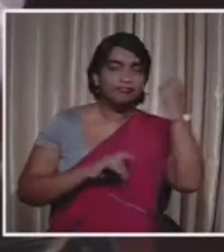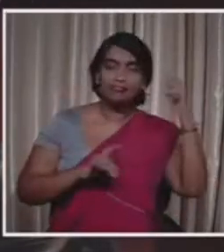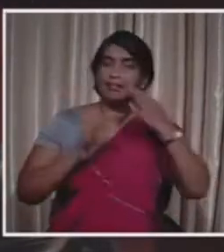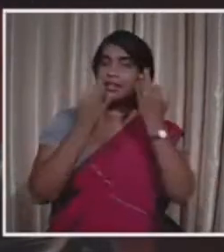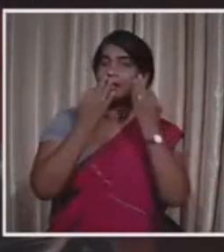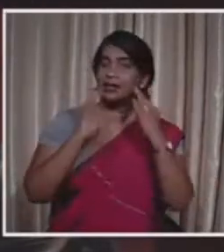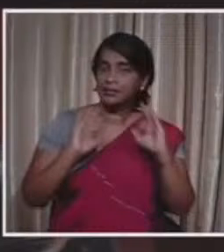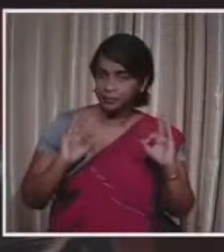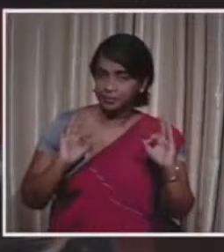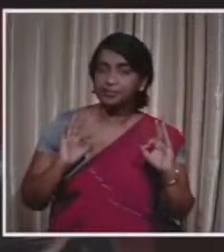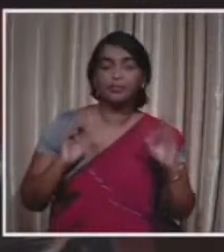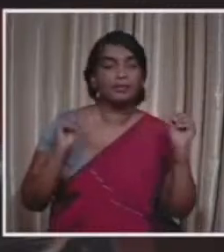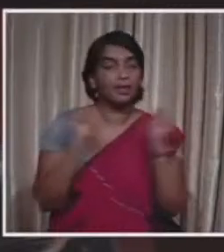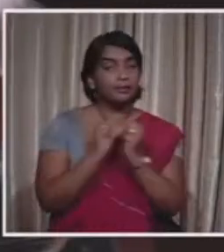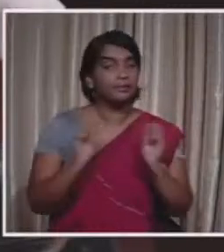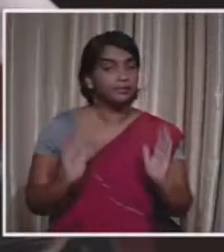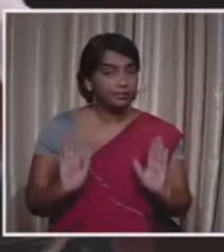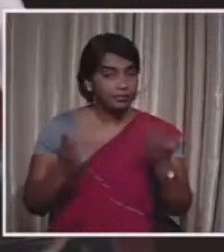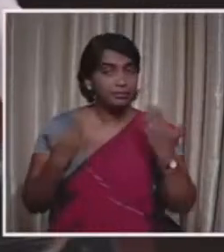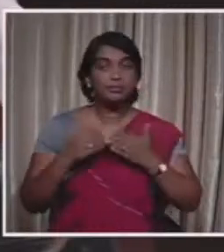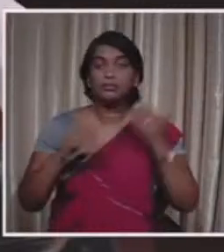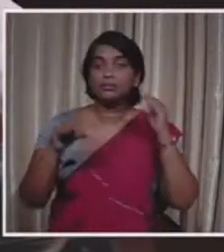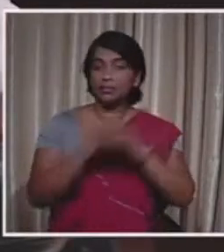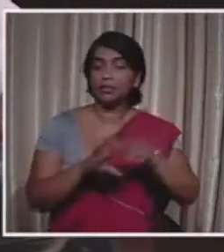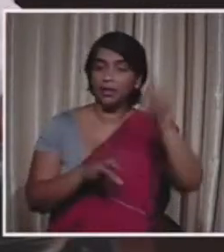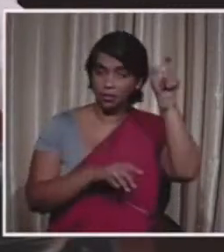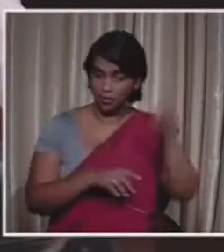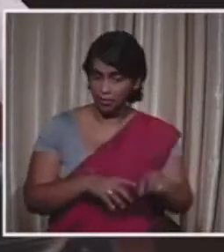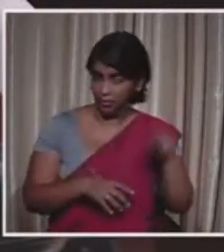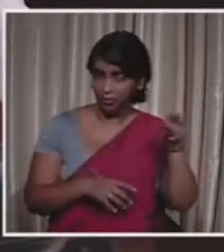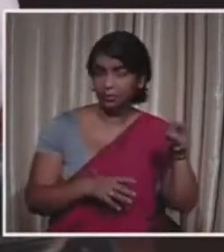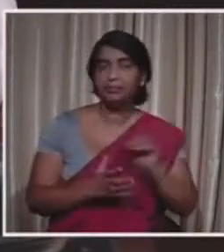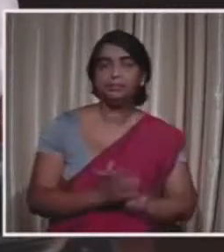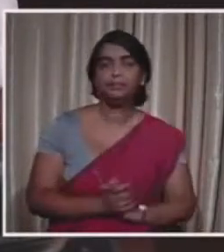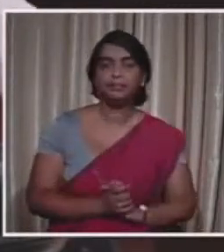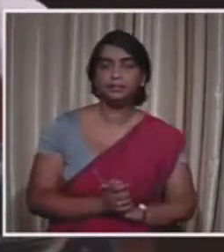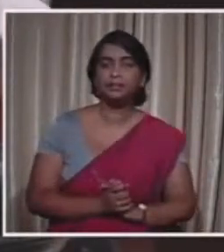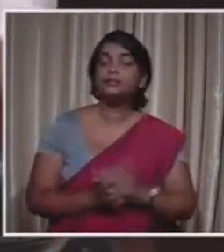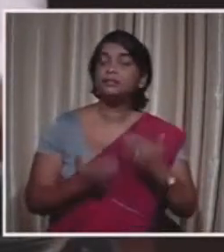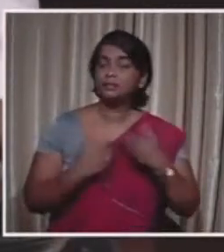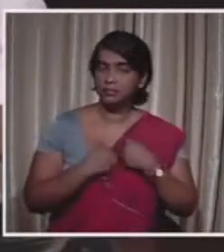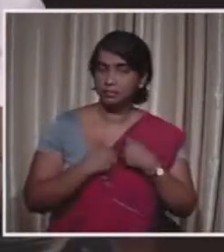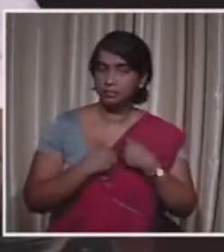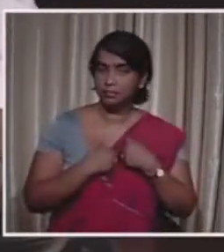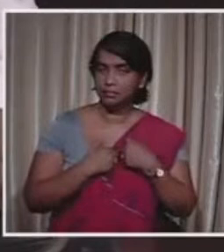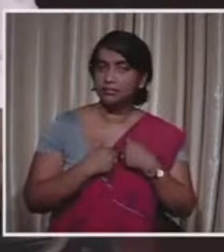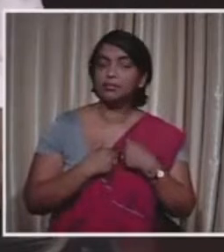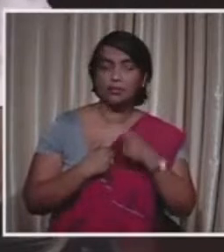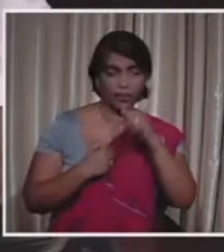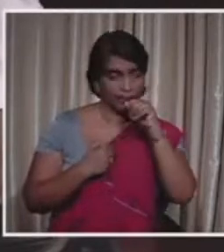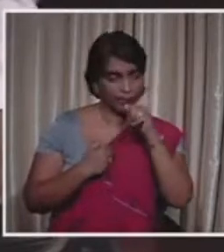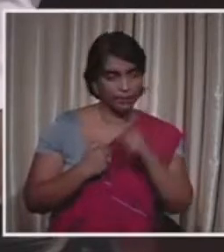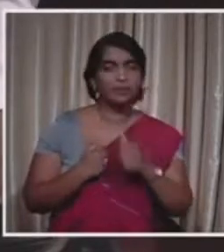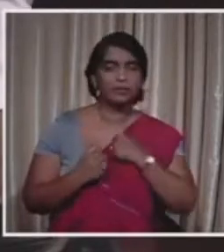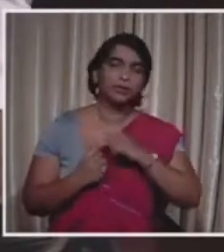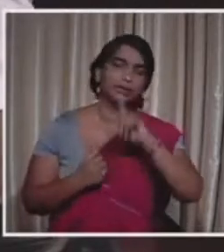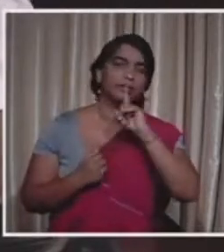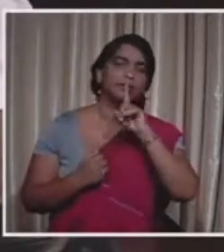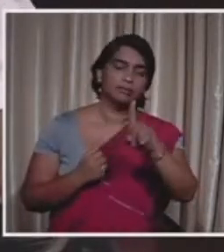nidahasa kriyaatmaka karanna idiripatunu pudgalek api pahadiliwama kiyanna